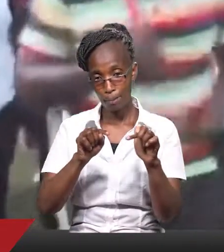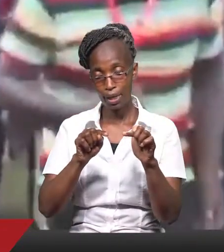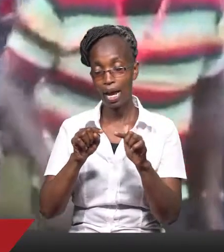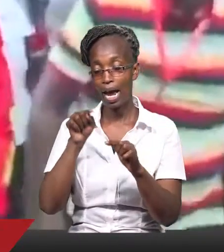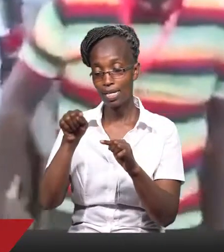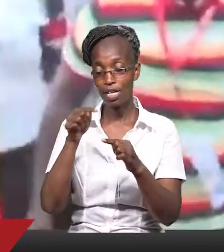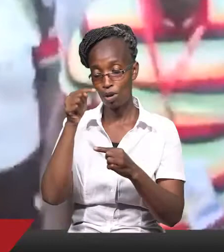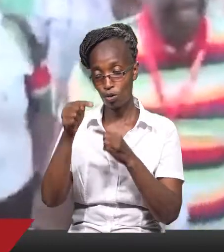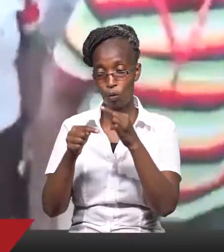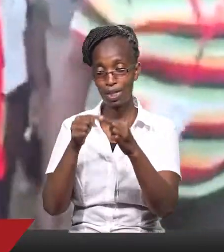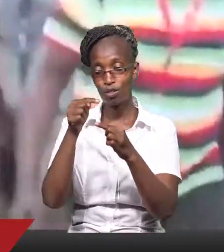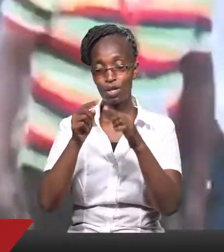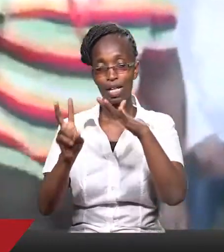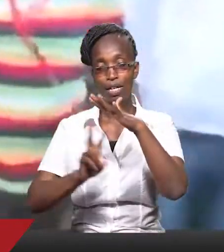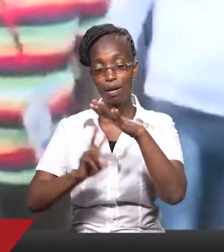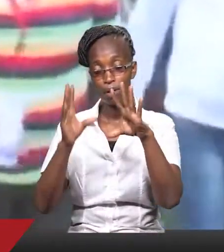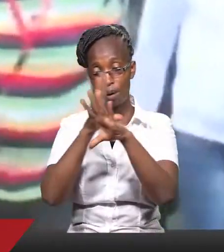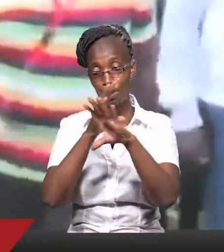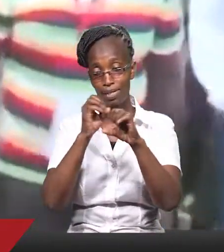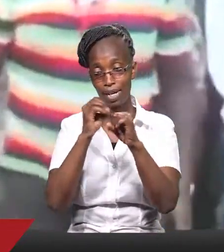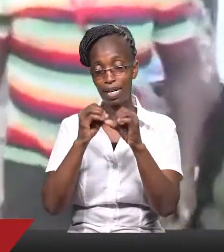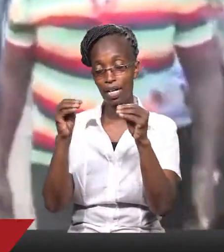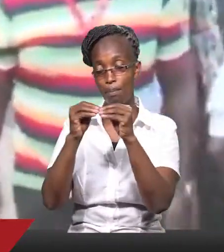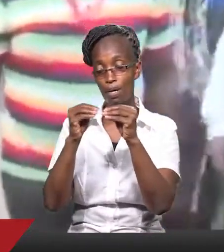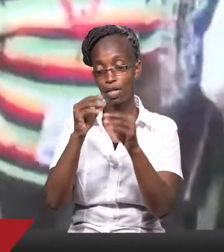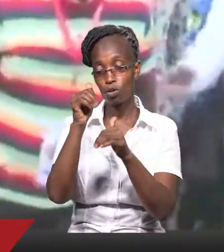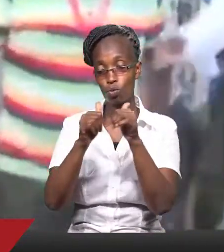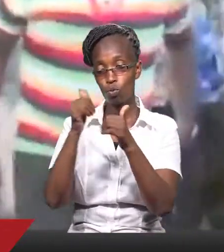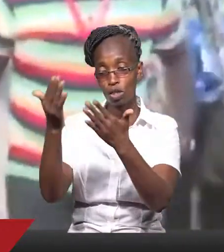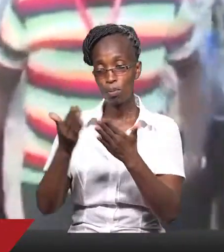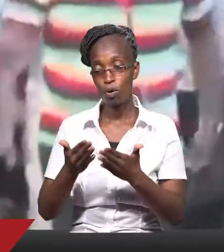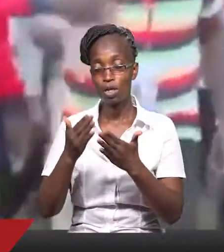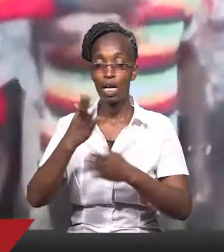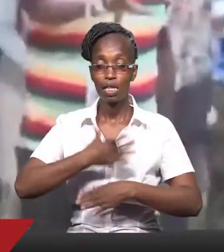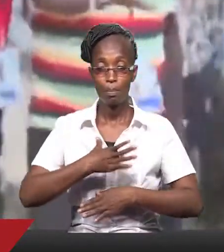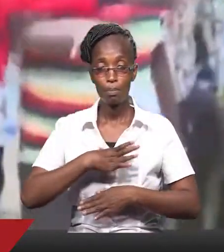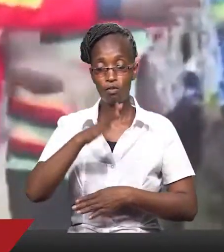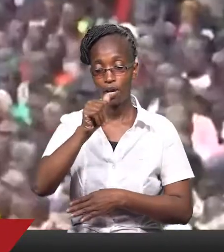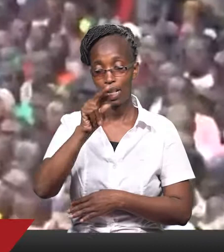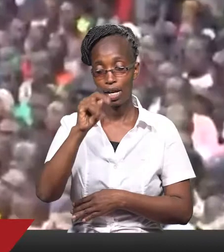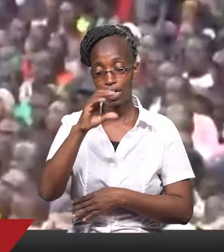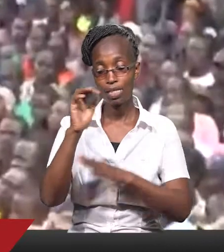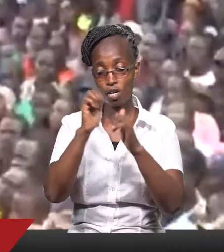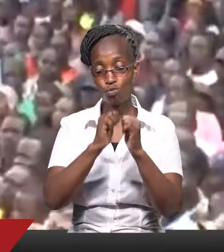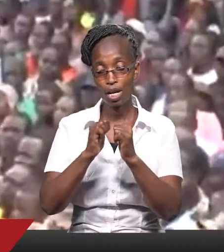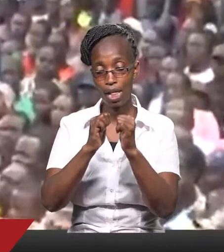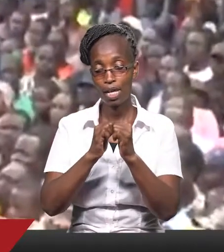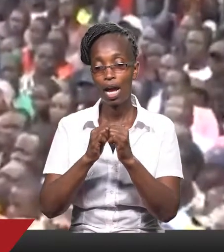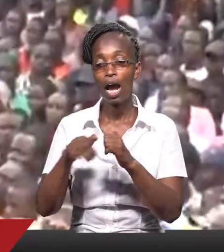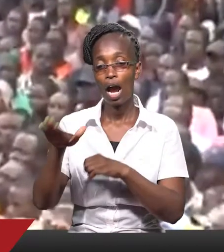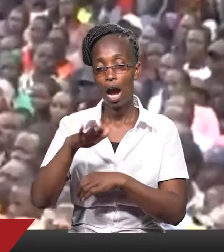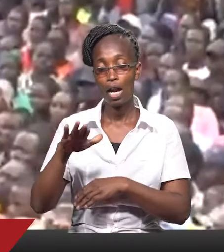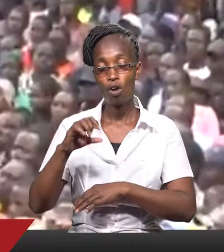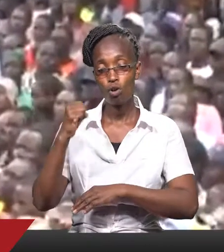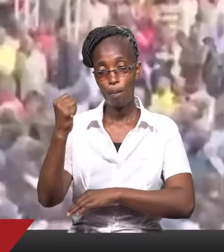Haya yakitokea, naibu wa rais katika mkutano uliowaleta baadhi ya viongozi wa ANC pamoja